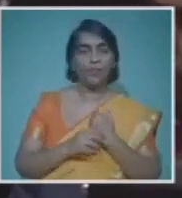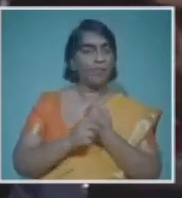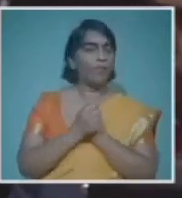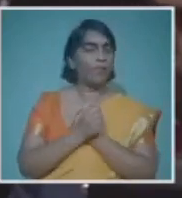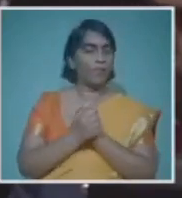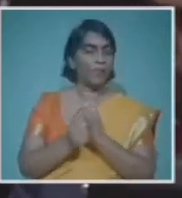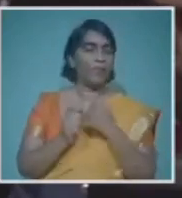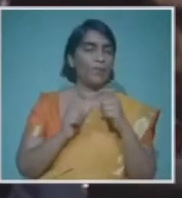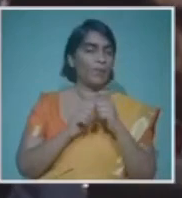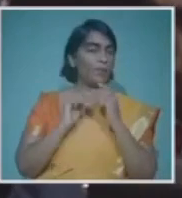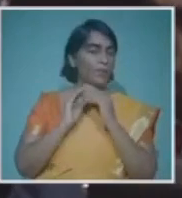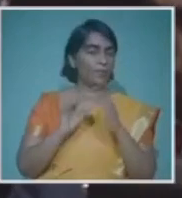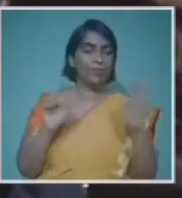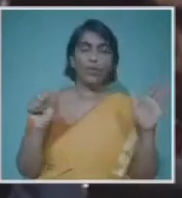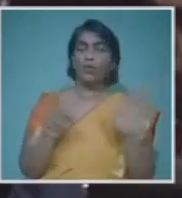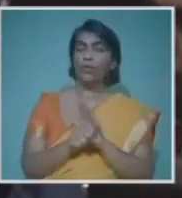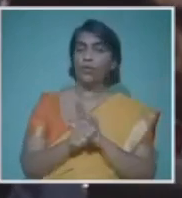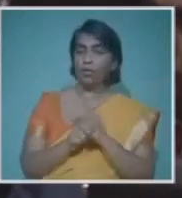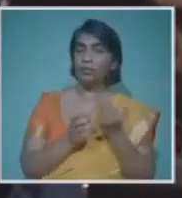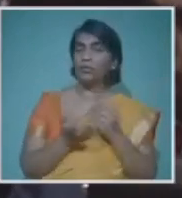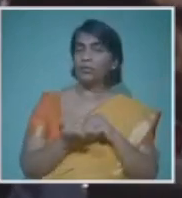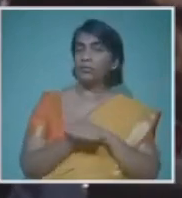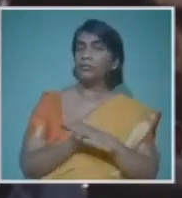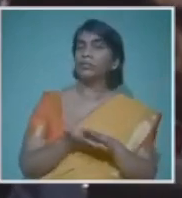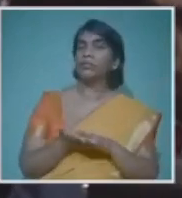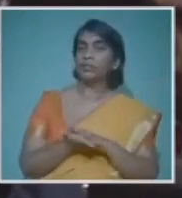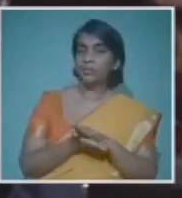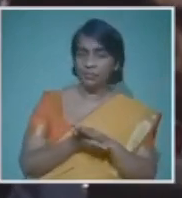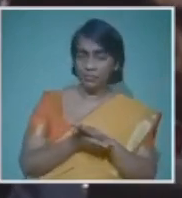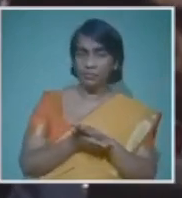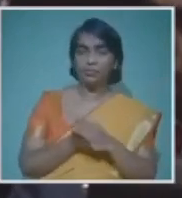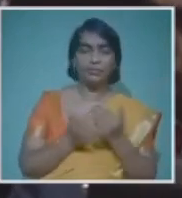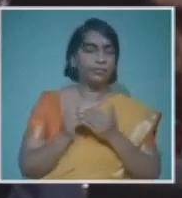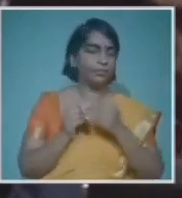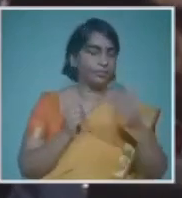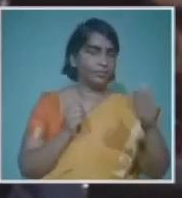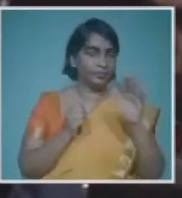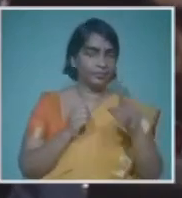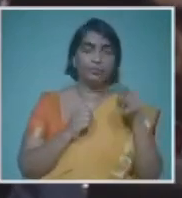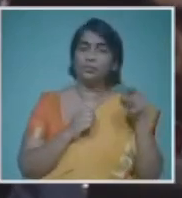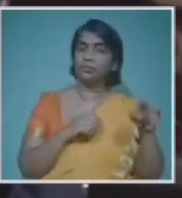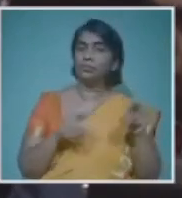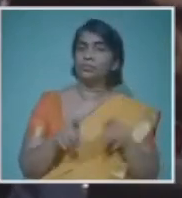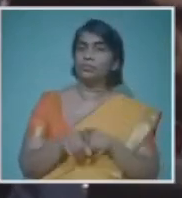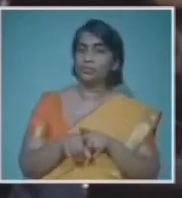බන්ධනාගාර දෙපාර්තමේන්තුව පූර්ණ ප්‍රතිසංස්කරණයකට ගෙනියන්න. ඒ අනුව